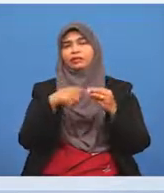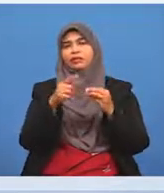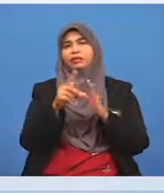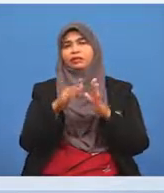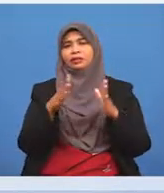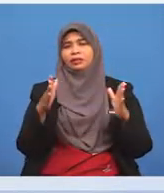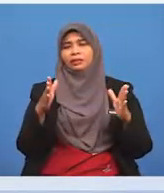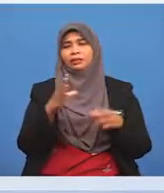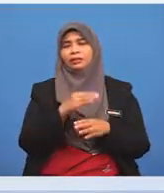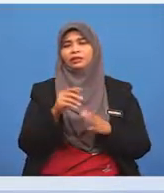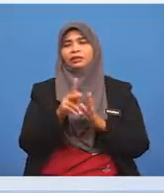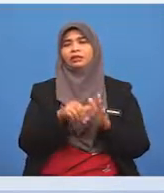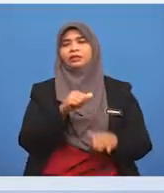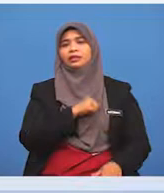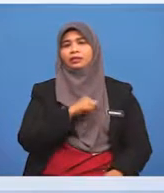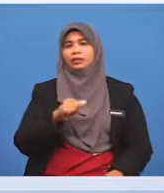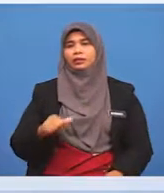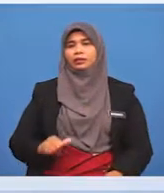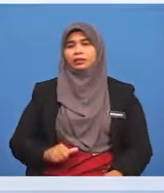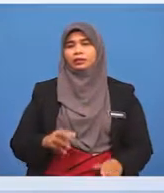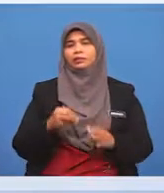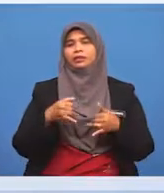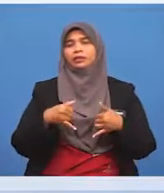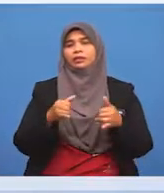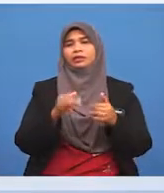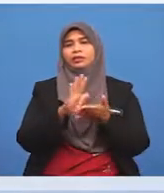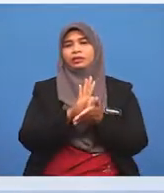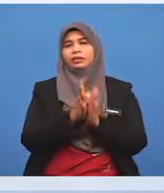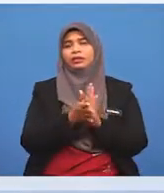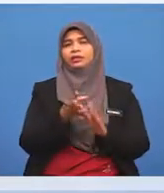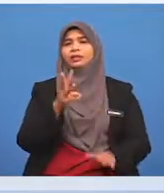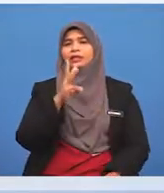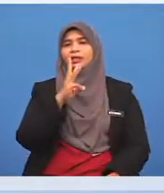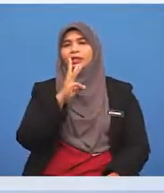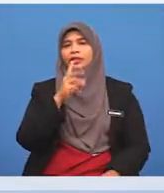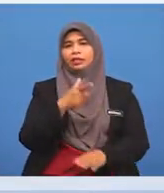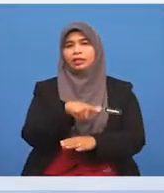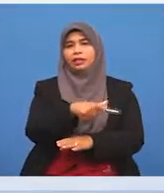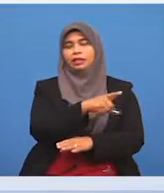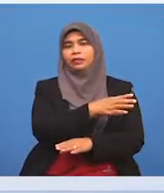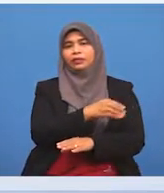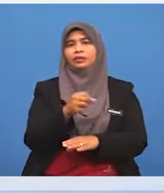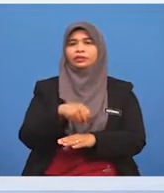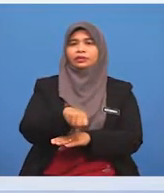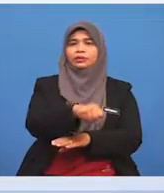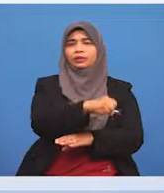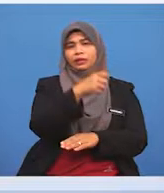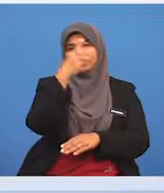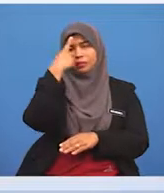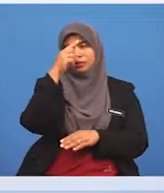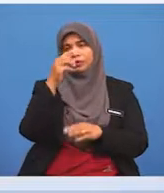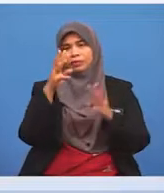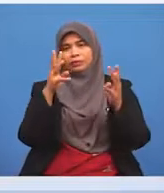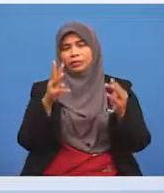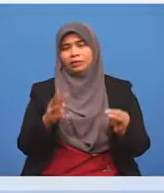laut dan sungai untuk manusia mengambil iktibar dan pengajaran. Yang kedua,